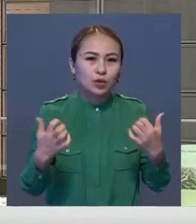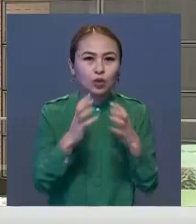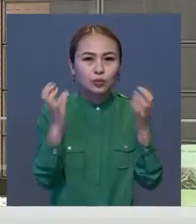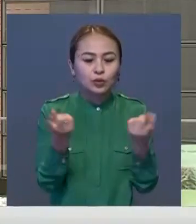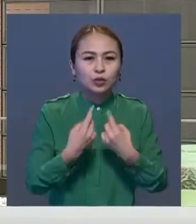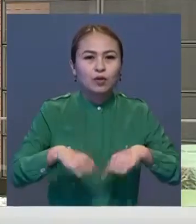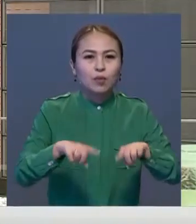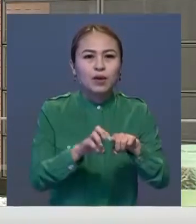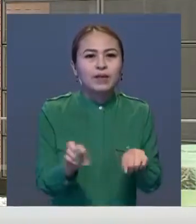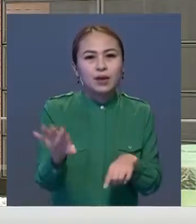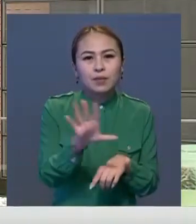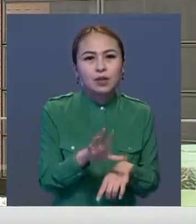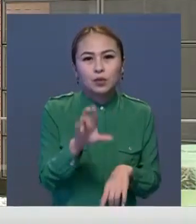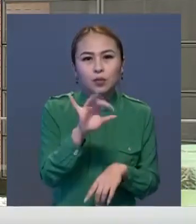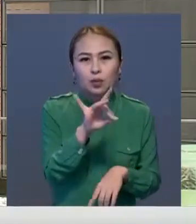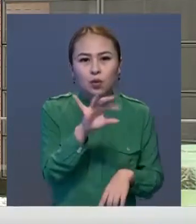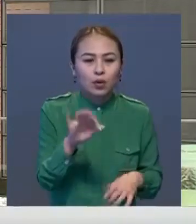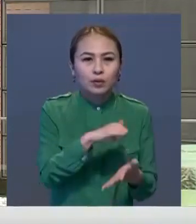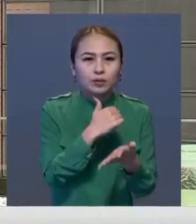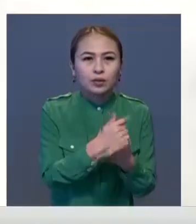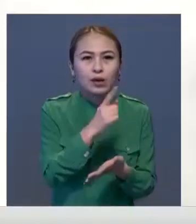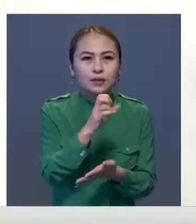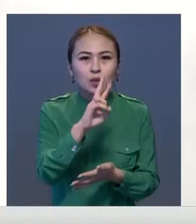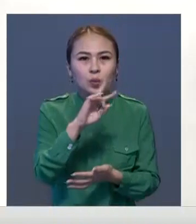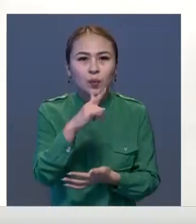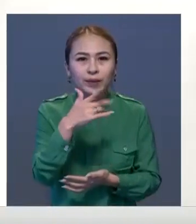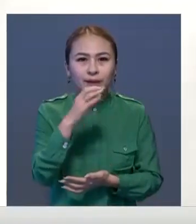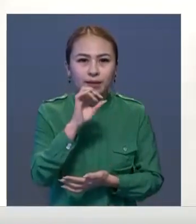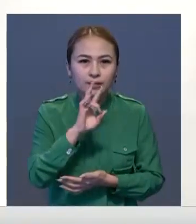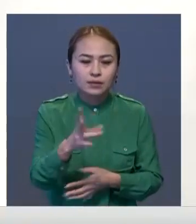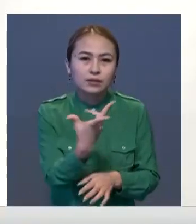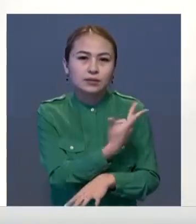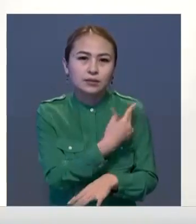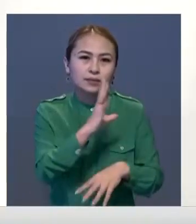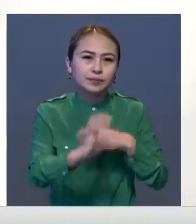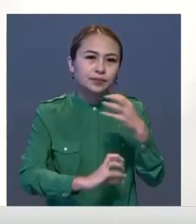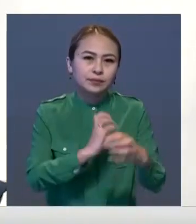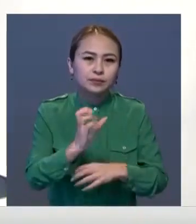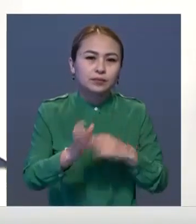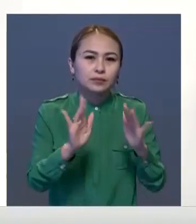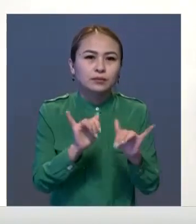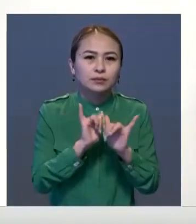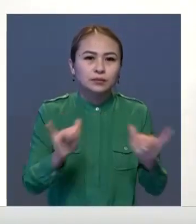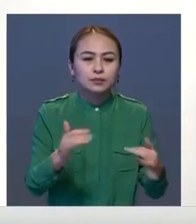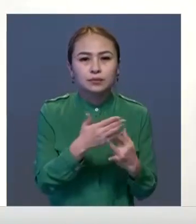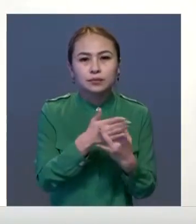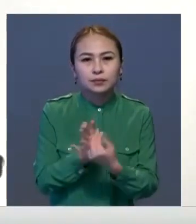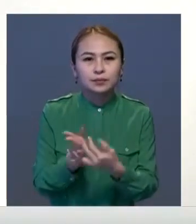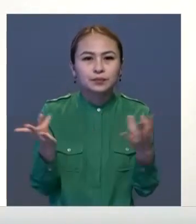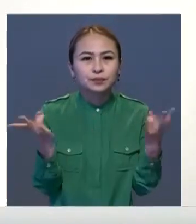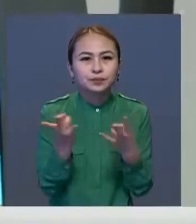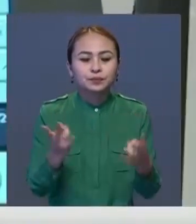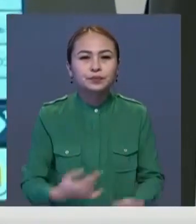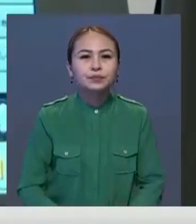денсаулық сақтау ұйымының Еуропа аймағы бюросының басшысы Ханс Клюгенің айтуынша, екпені әлем елдеріне тең бөлу керек.